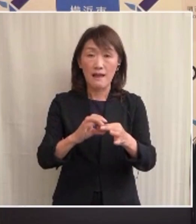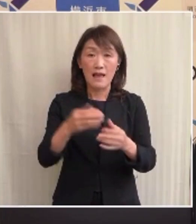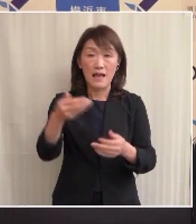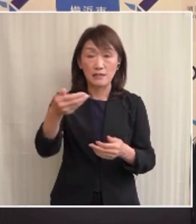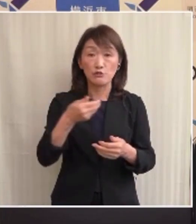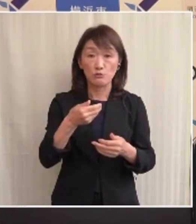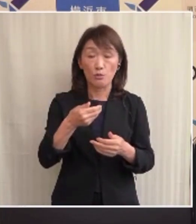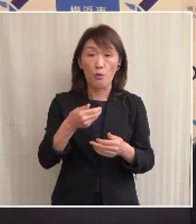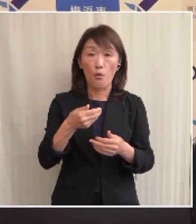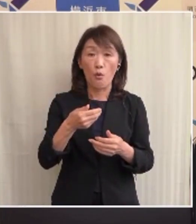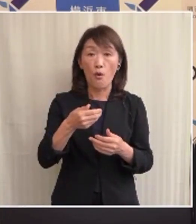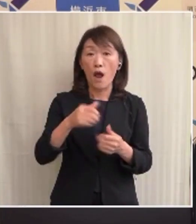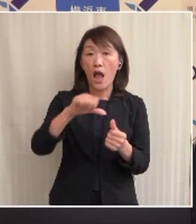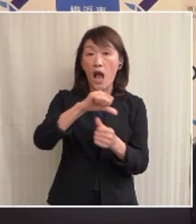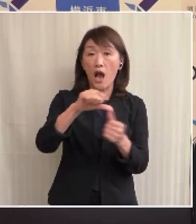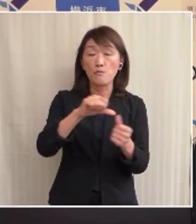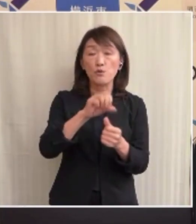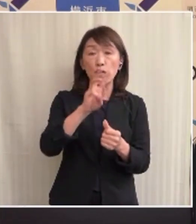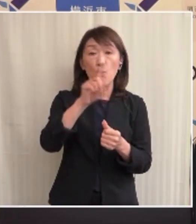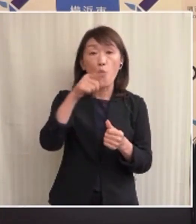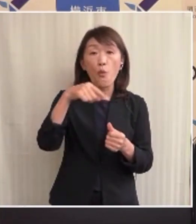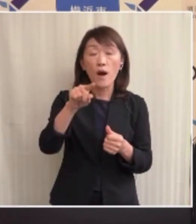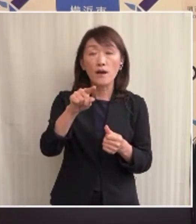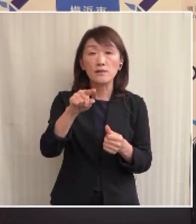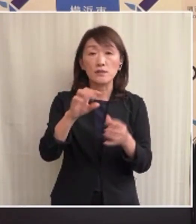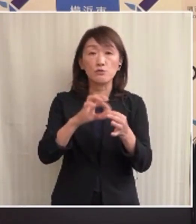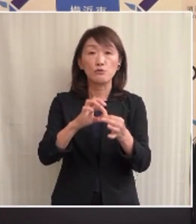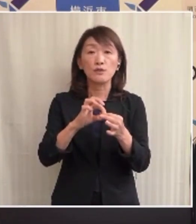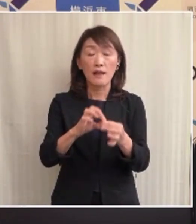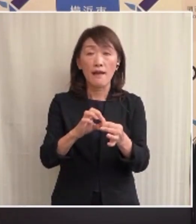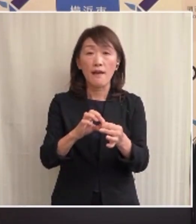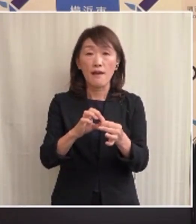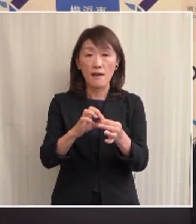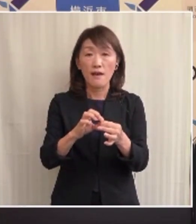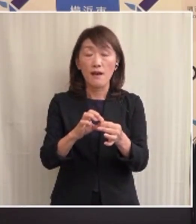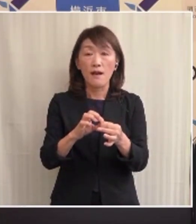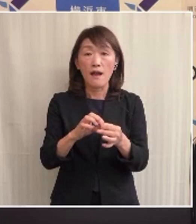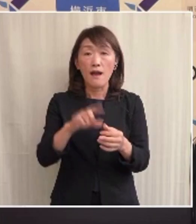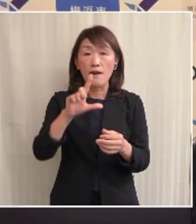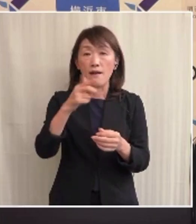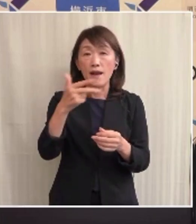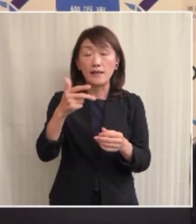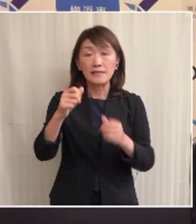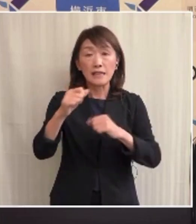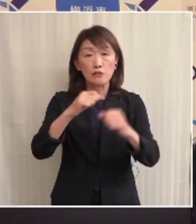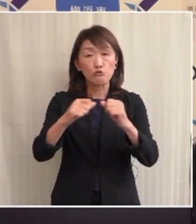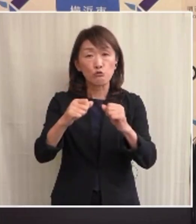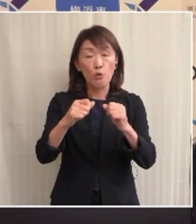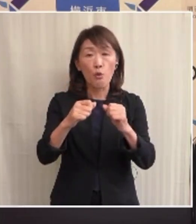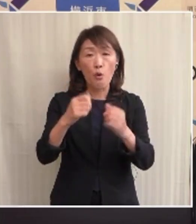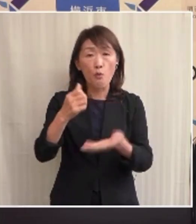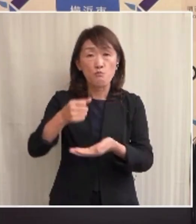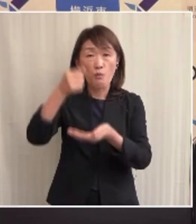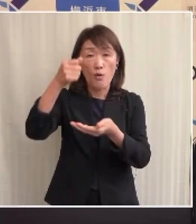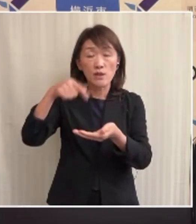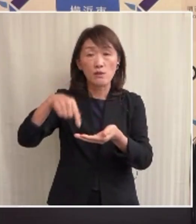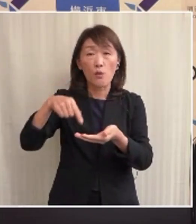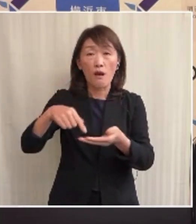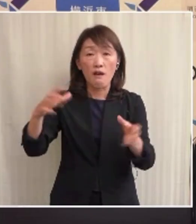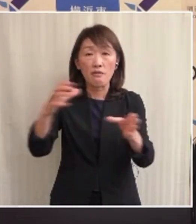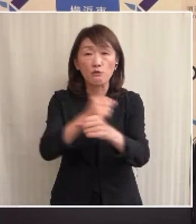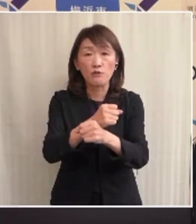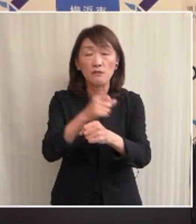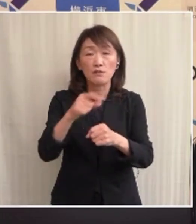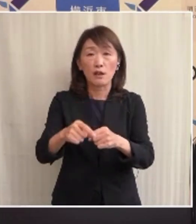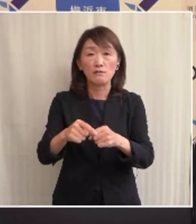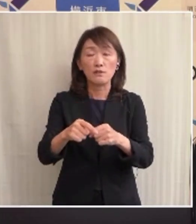アプリの1の方の規約で120日で消滅してしまうというので、レシ活の方で集めたポイントも一緒に、なくなってしまう